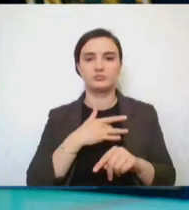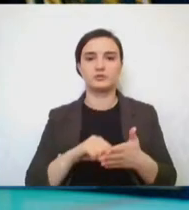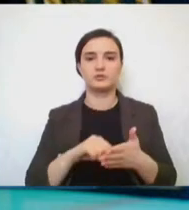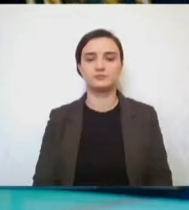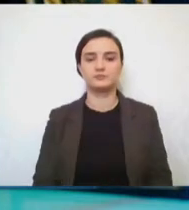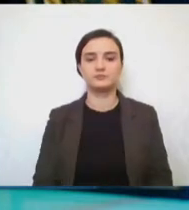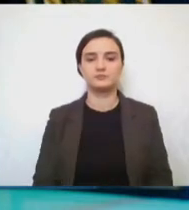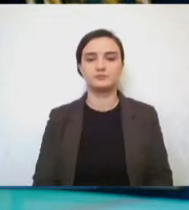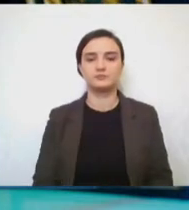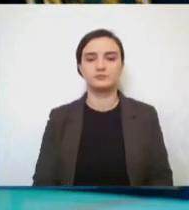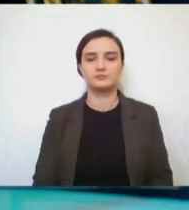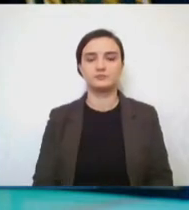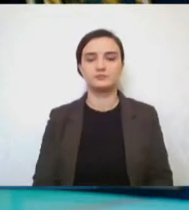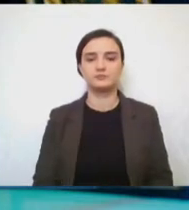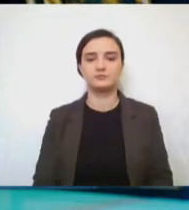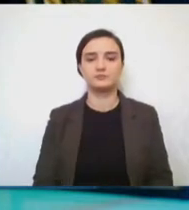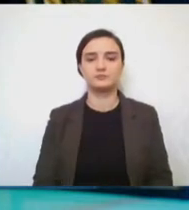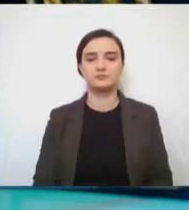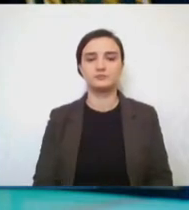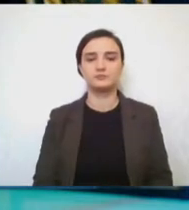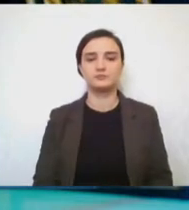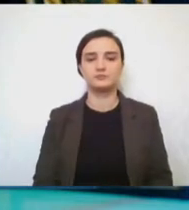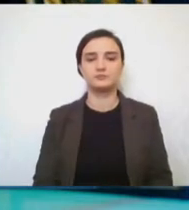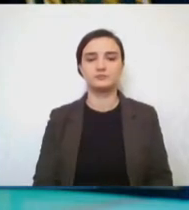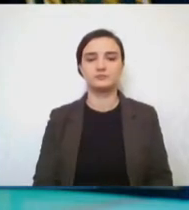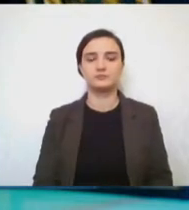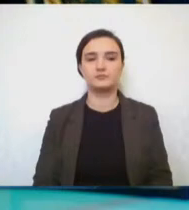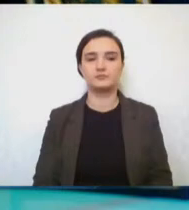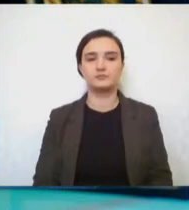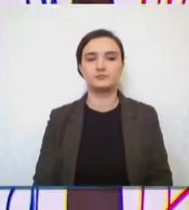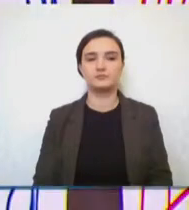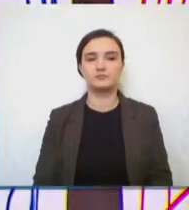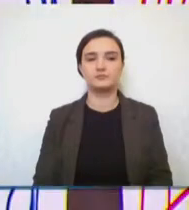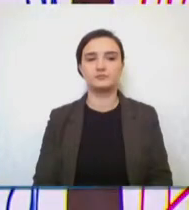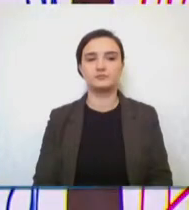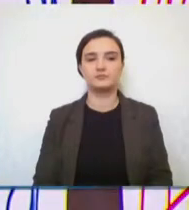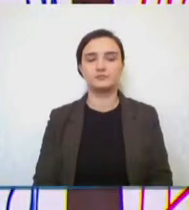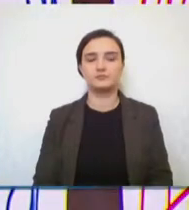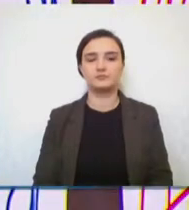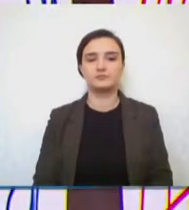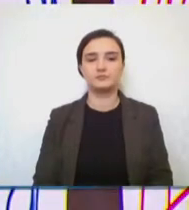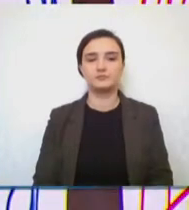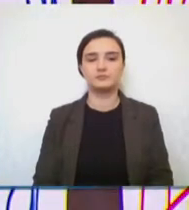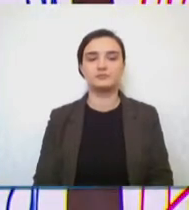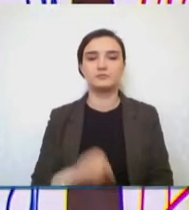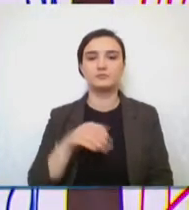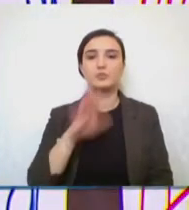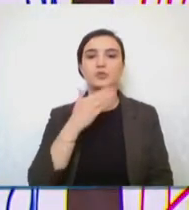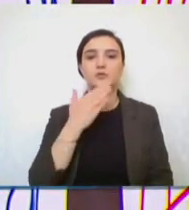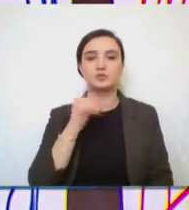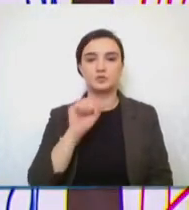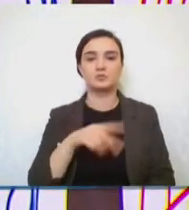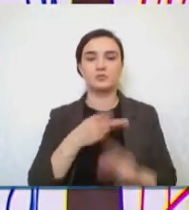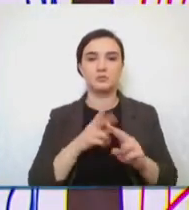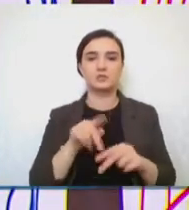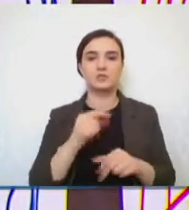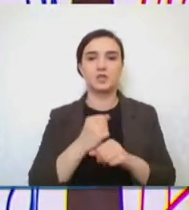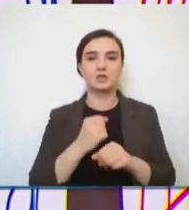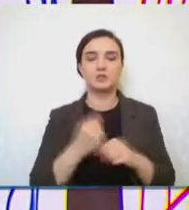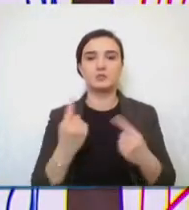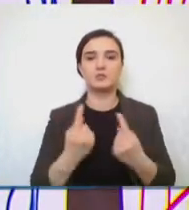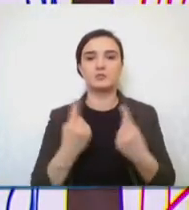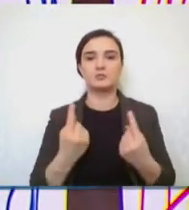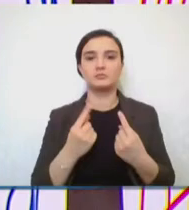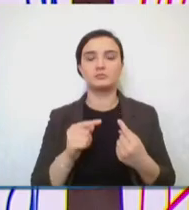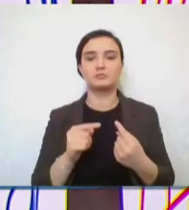პულს ოქსიმეტს დაანებეთ თავი. გაცილებით უფრო ადვილად შეიძლება ამის გაკეთება ჩვეულებრივი